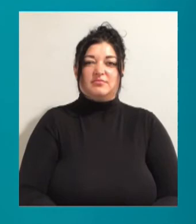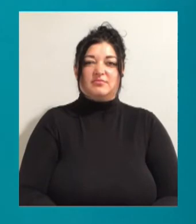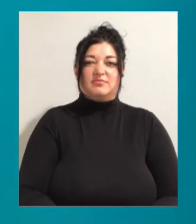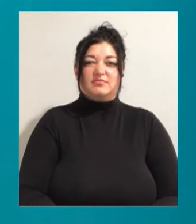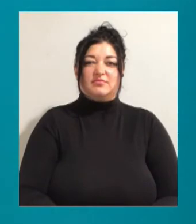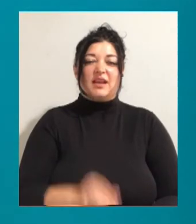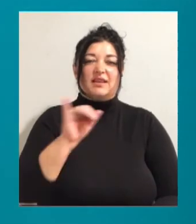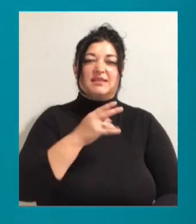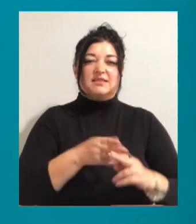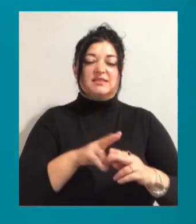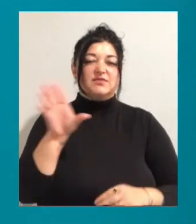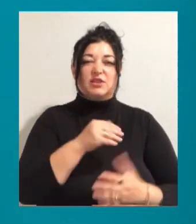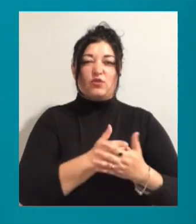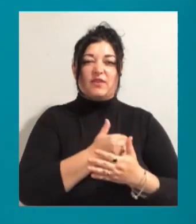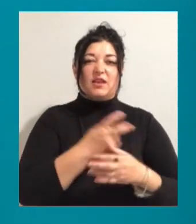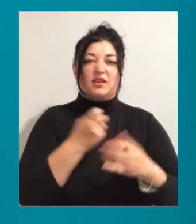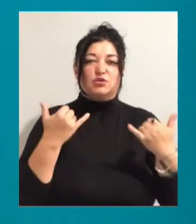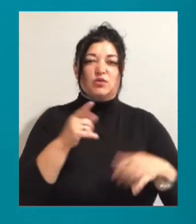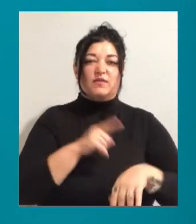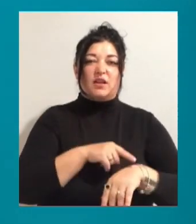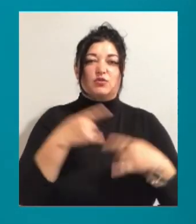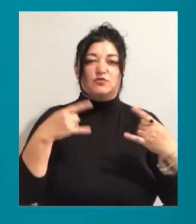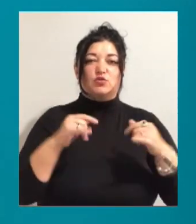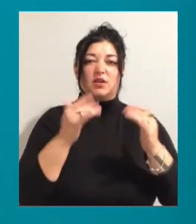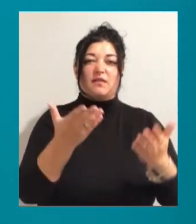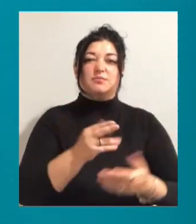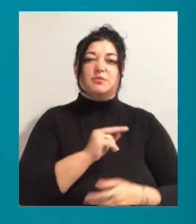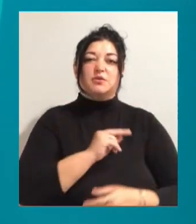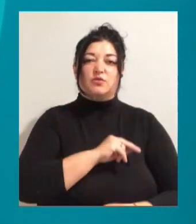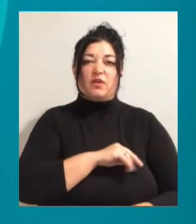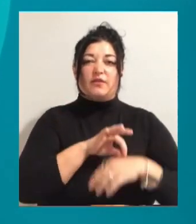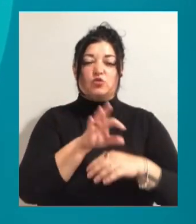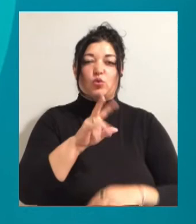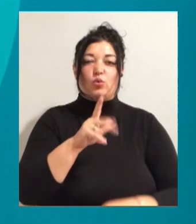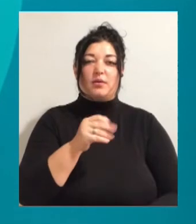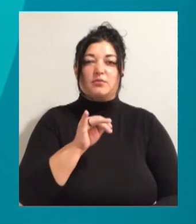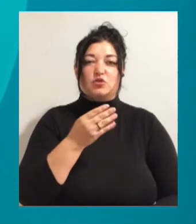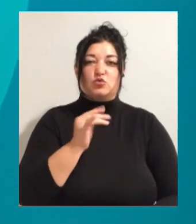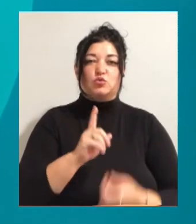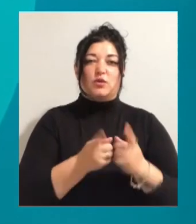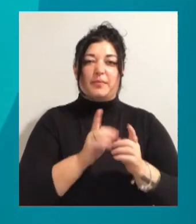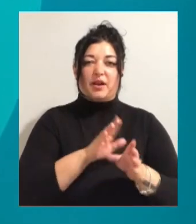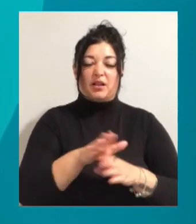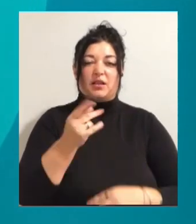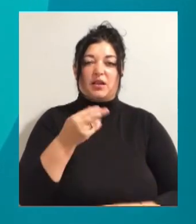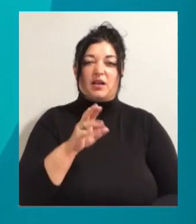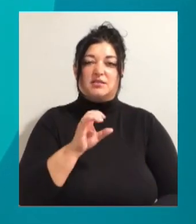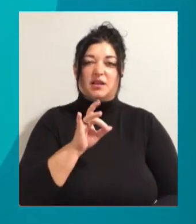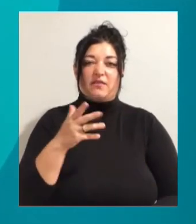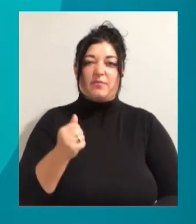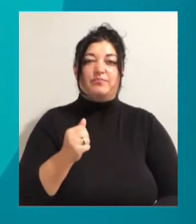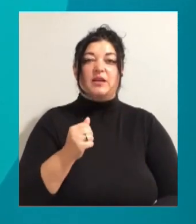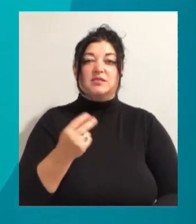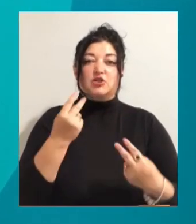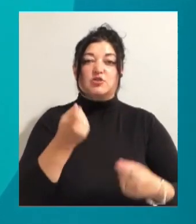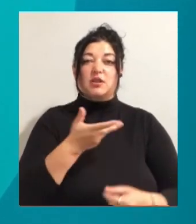І це всі новини на цю хвилину. В студії для вас працювала ведуча Ольга Міщук. Сордопереклад Наталя Сергєєва. Стежте за